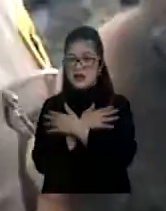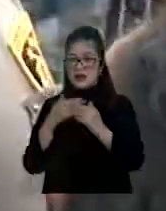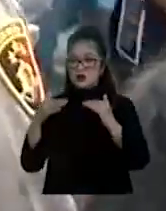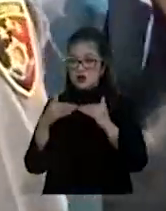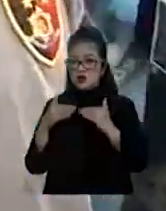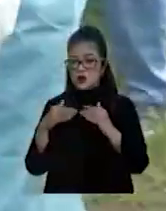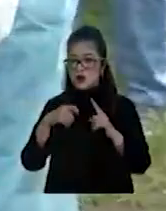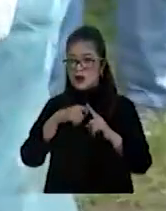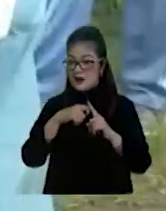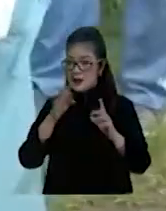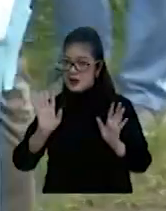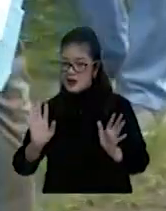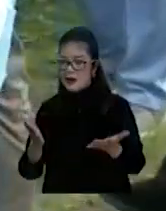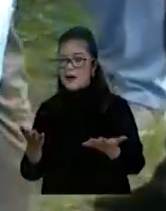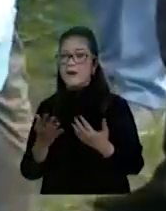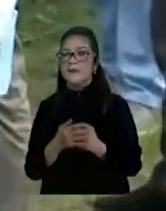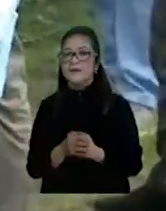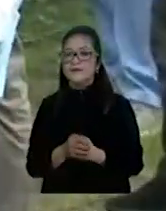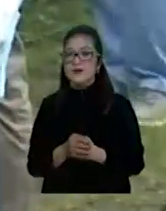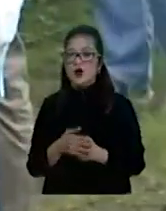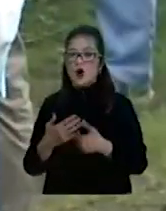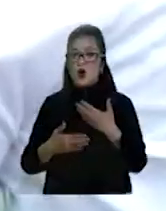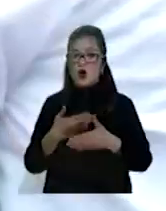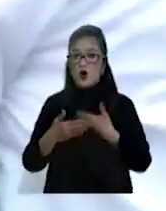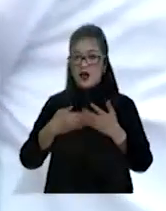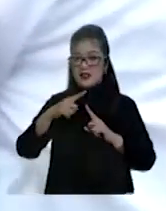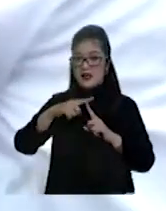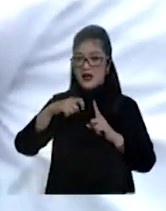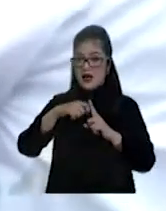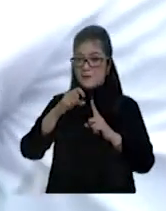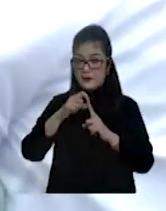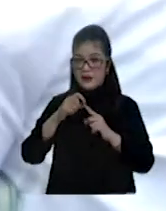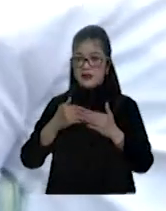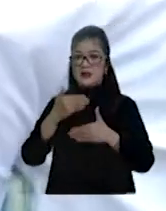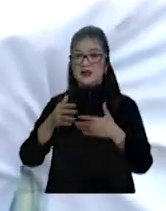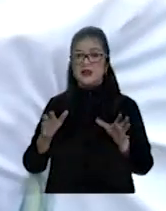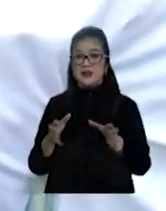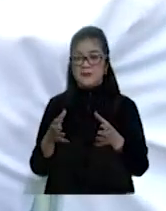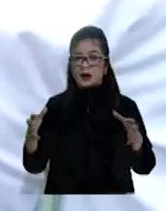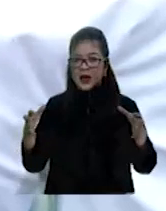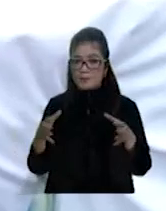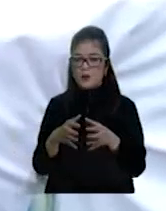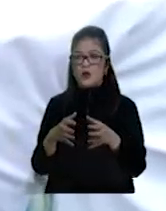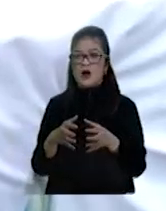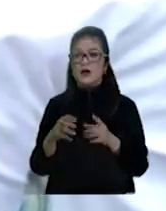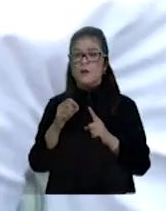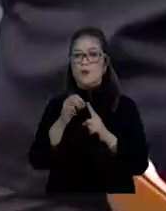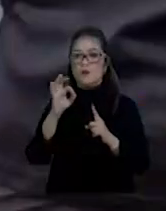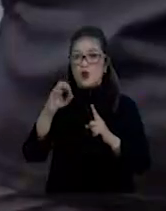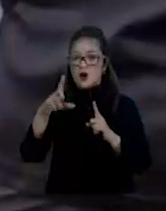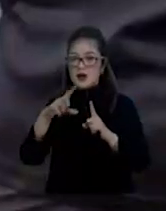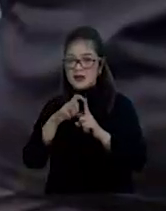korban. Sementara itu, olah TKP lanjutan dilakukan oleh penyidik gabungan di Reskrimum Polda Metro Jaya dan Polres Metro